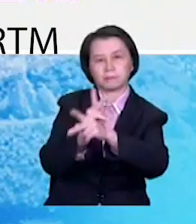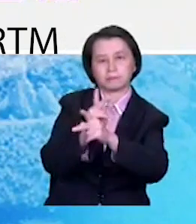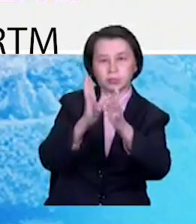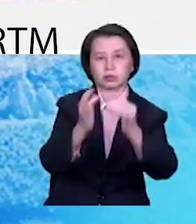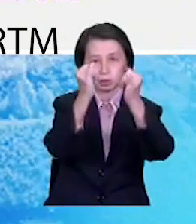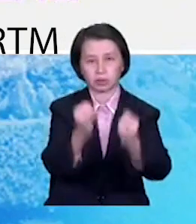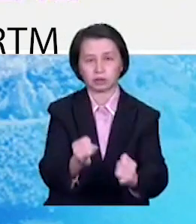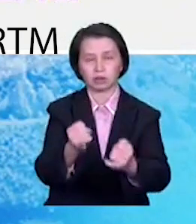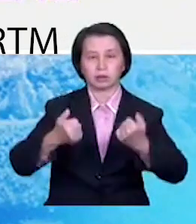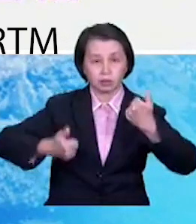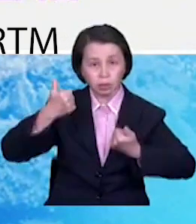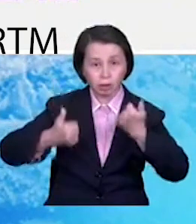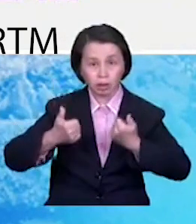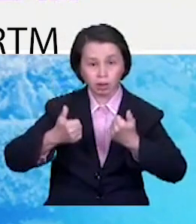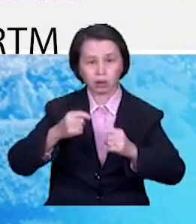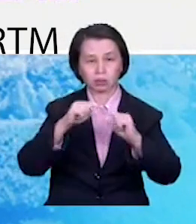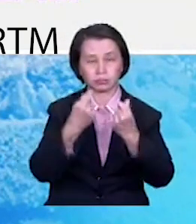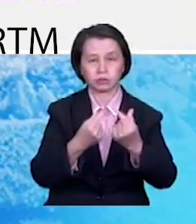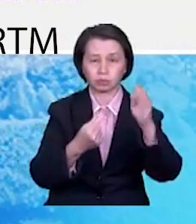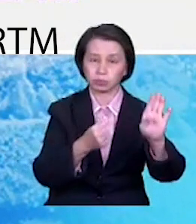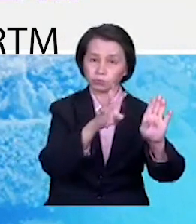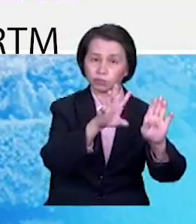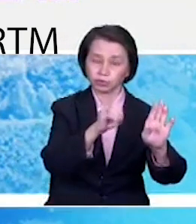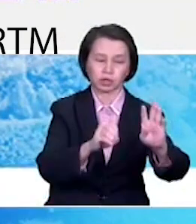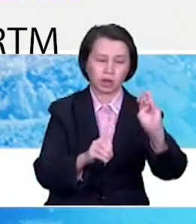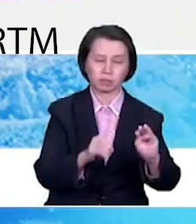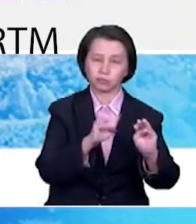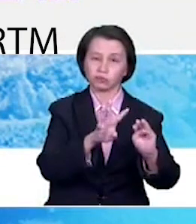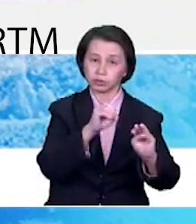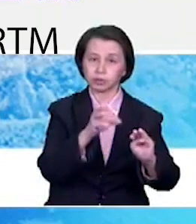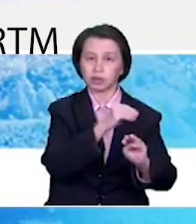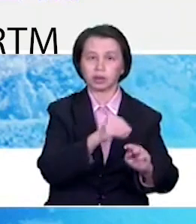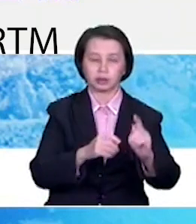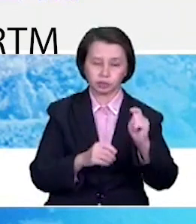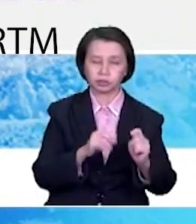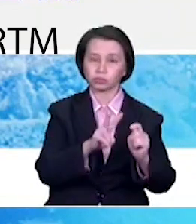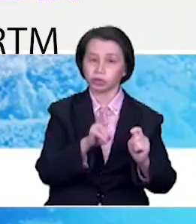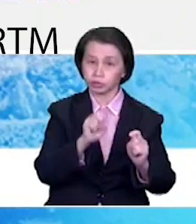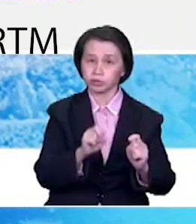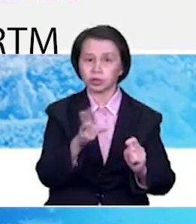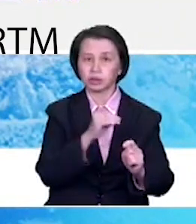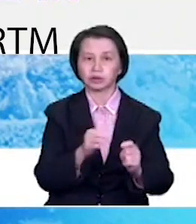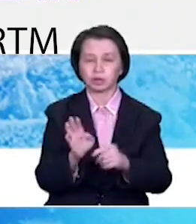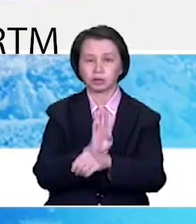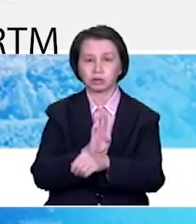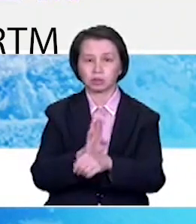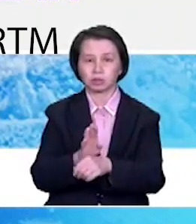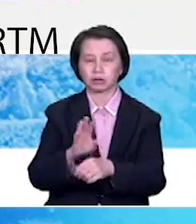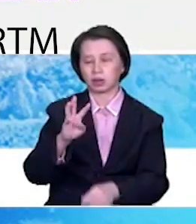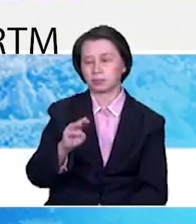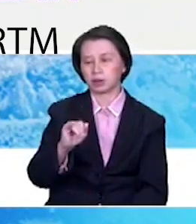individu sama ada dari golongan B40, M40 atau T20 dan usahawan